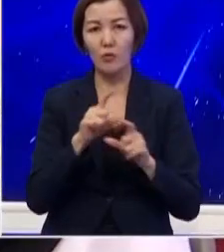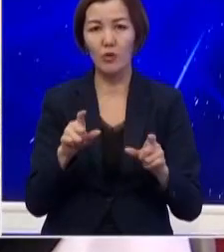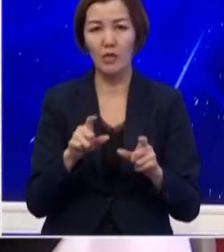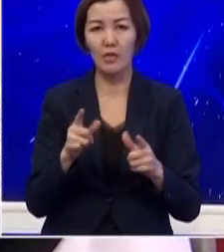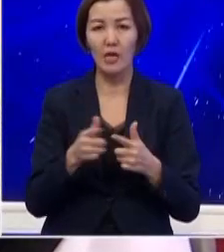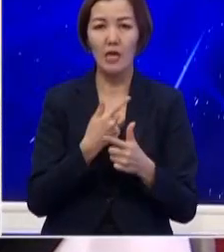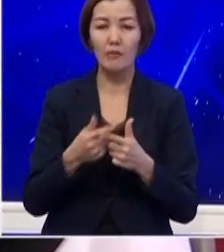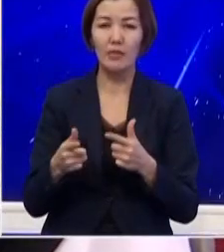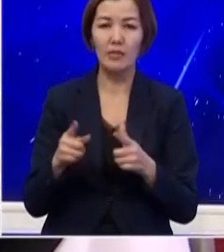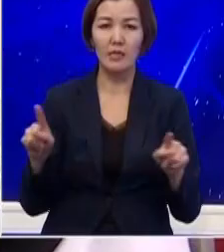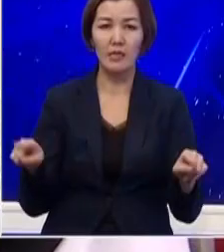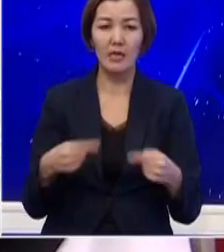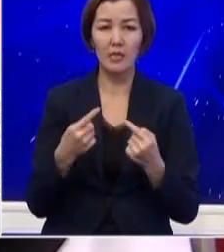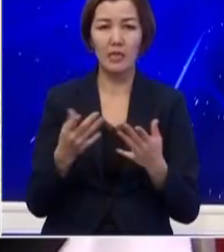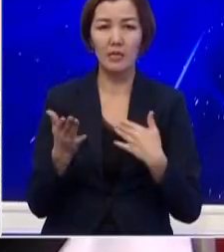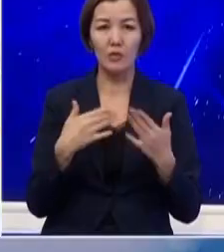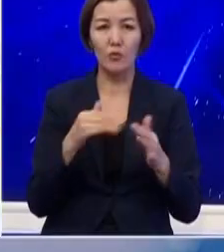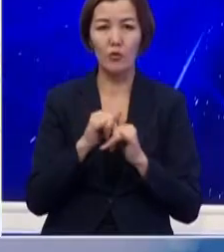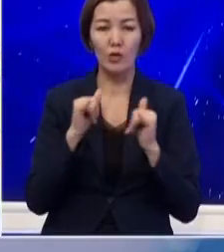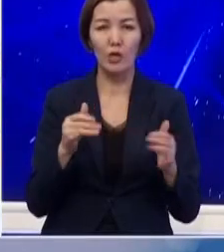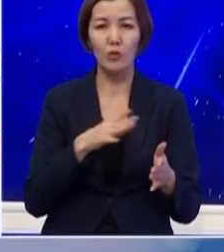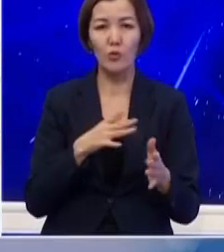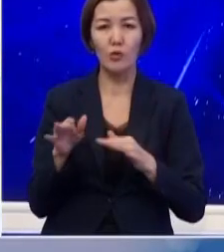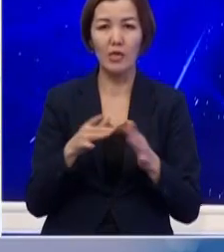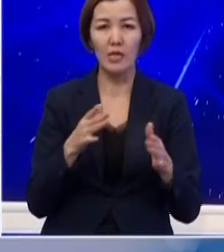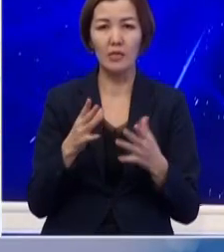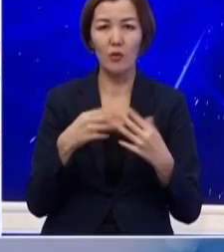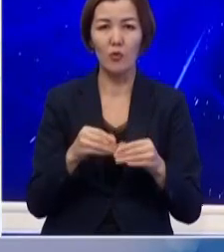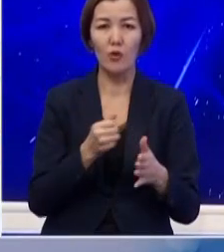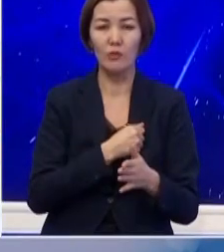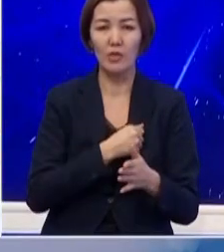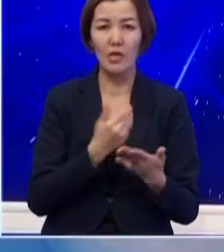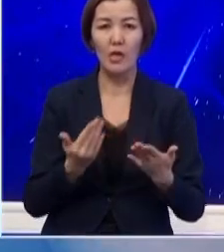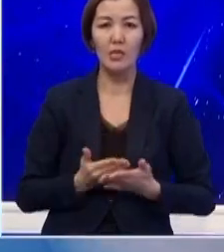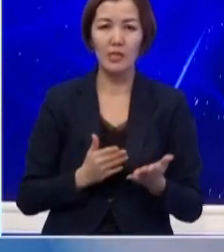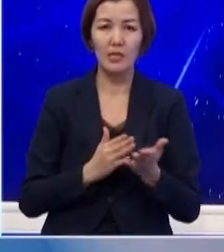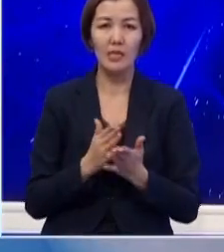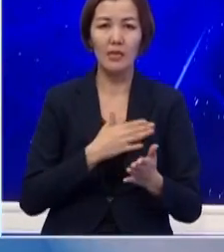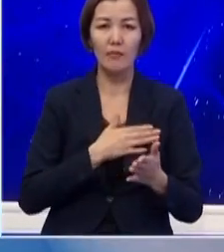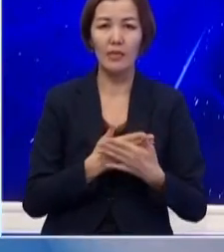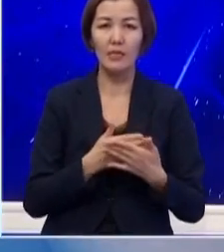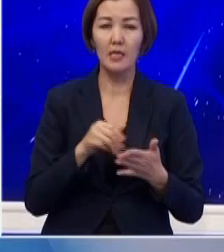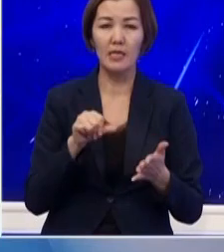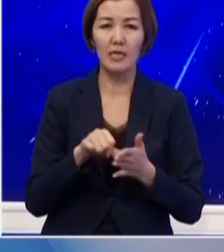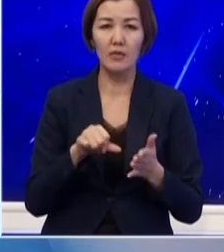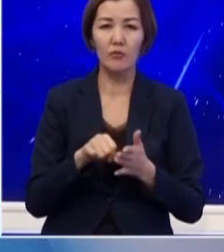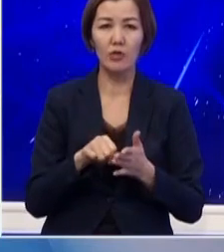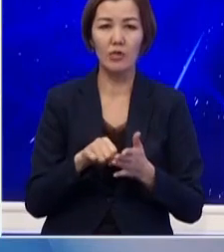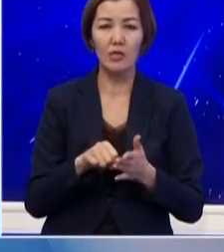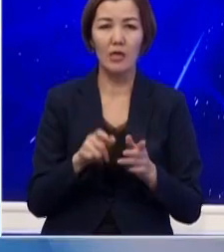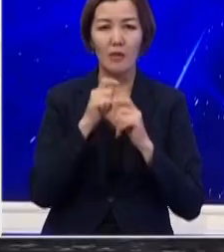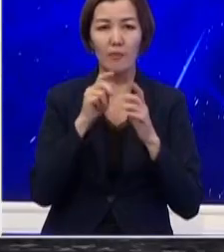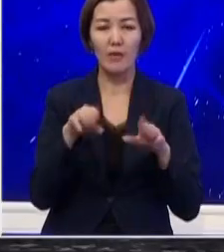органдар арасында әріптестік қарым-қатынас орнату. Шара аясында қоғам жанашырлары мен әлеуметтік салада белсенділік танытып